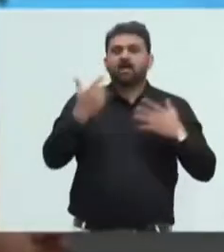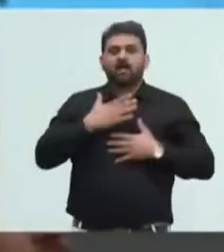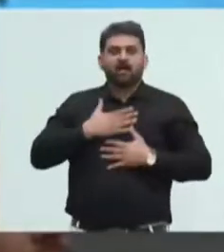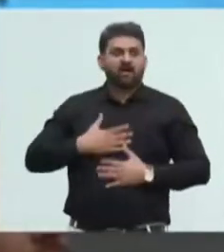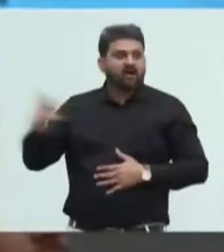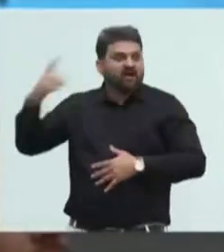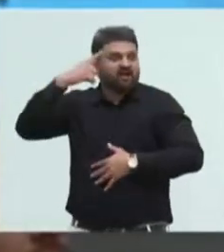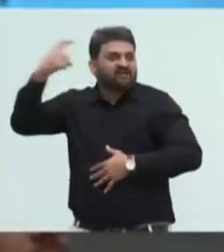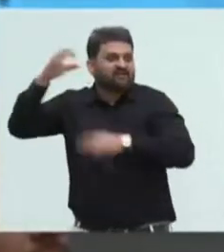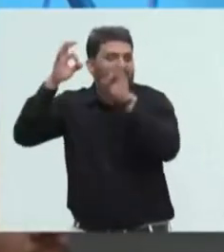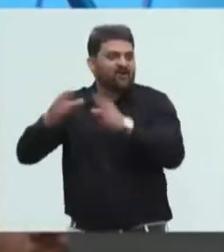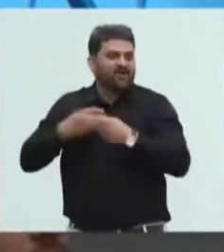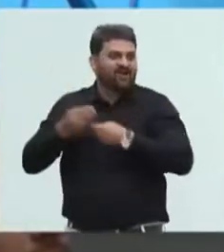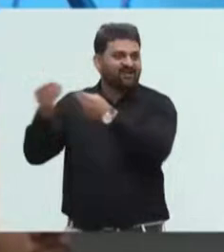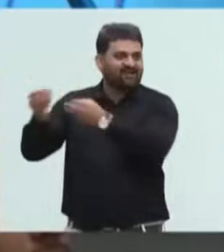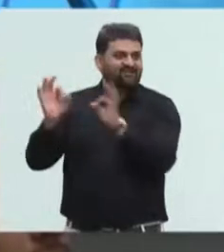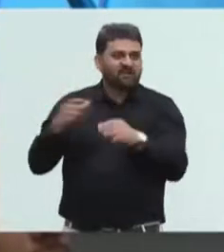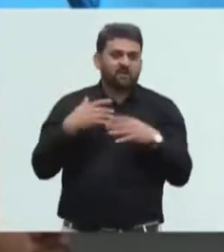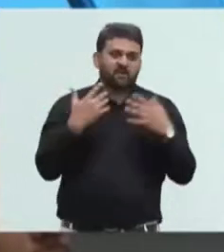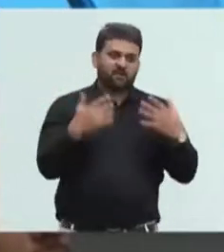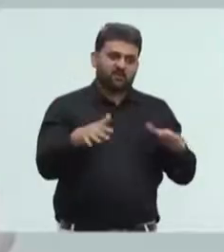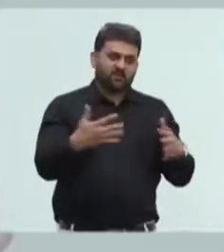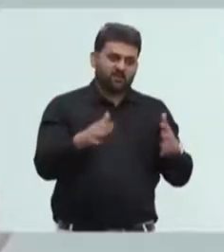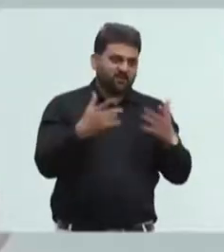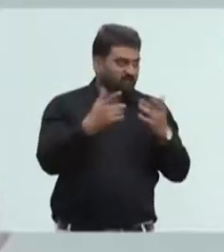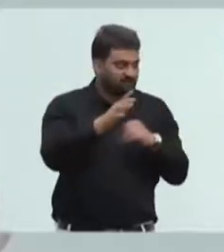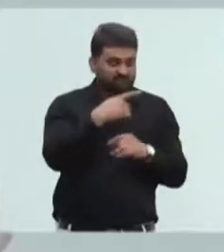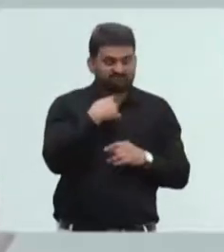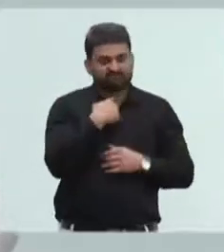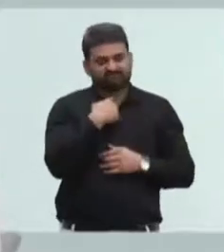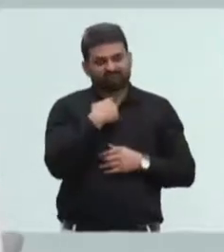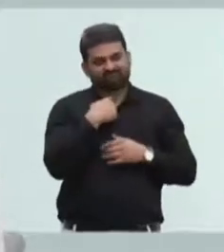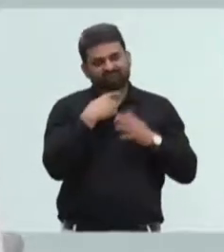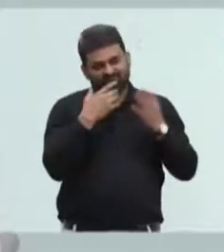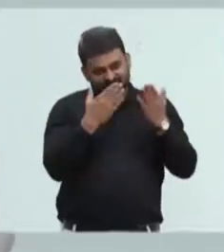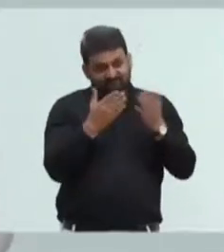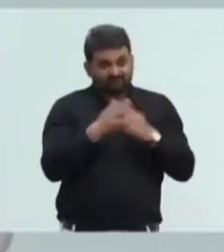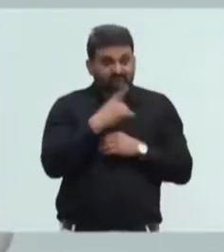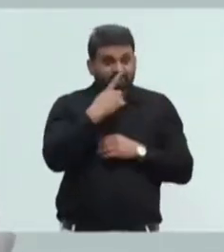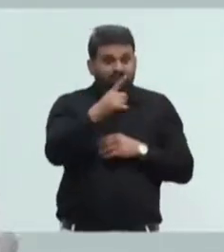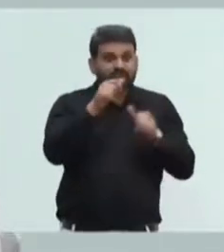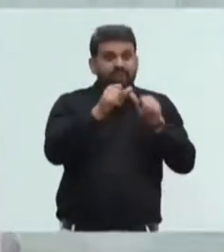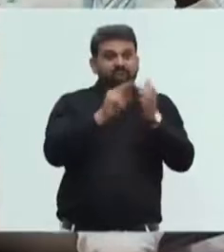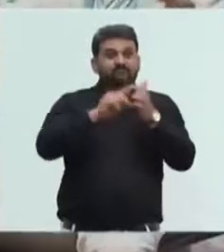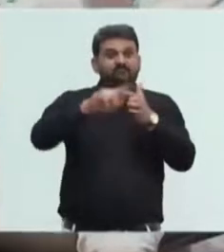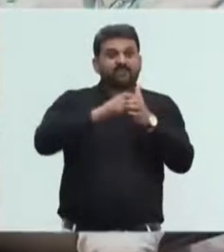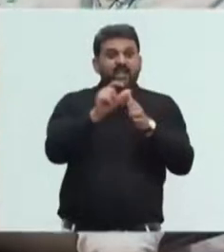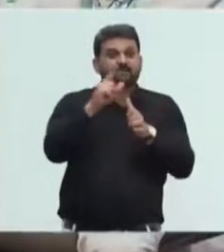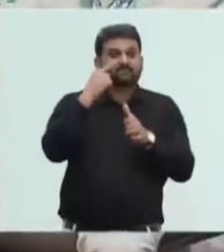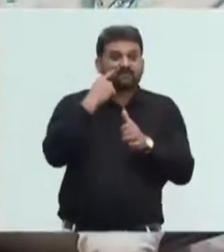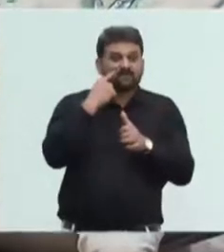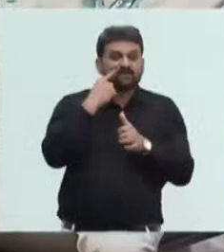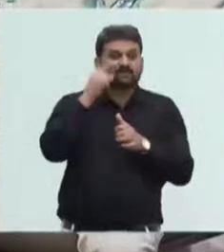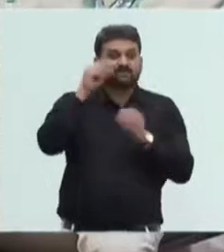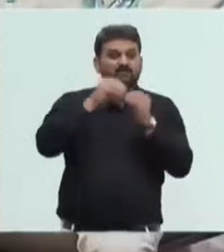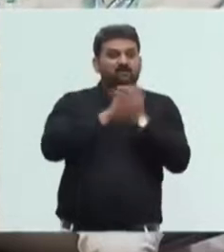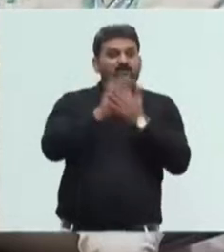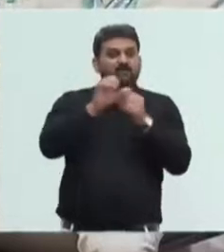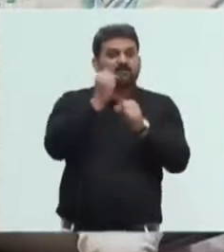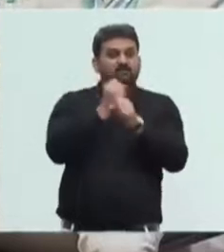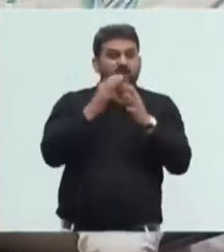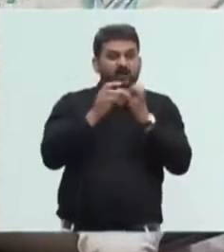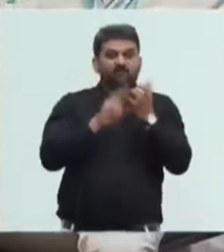नहीं। देखिए प्रियेशा, सबसे पहले तो मैं अंजलि भागवत जी को भी बधाई देता हूँ कि